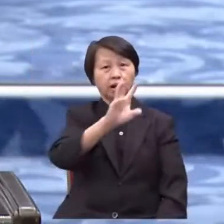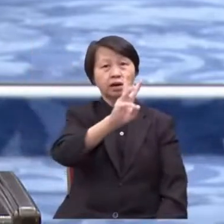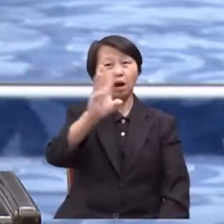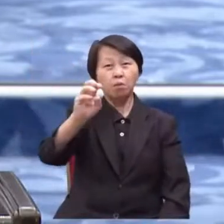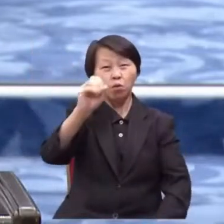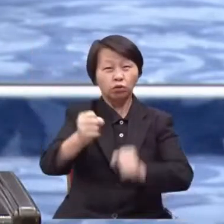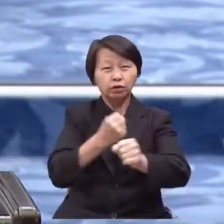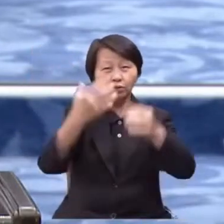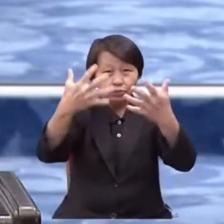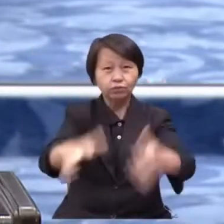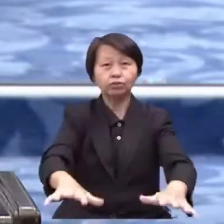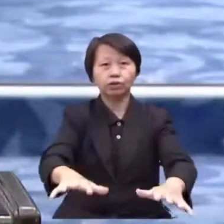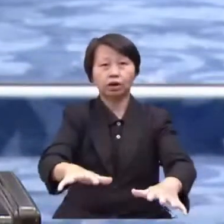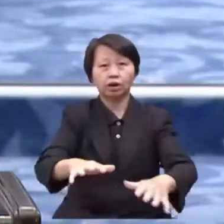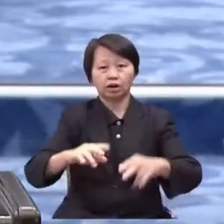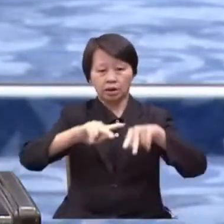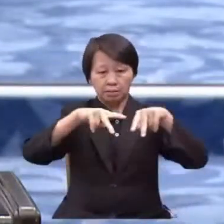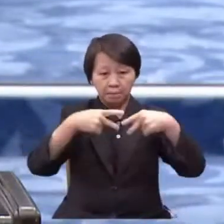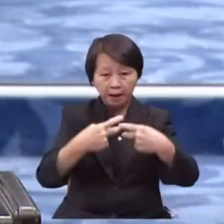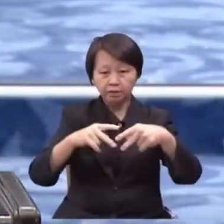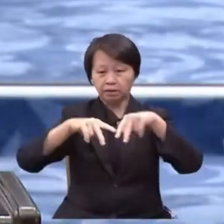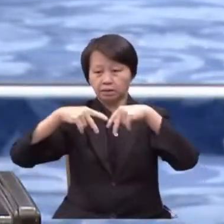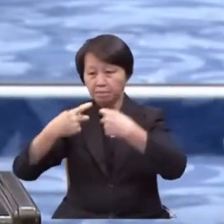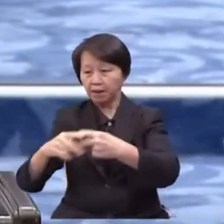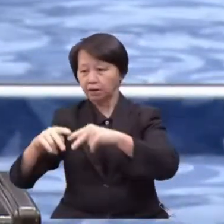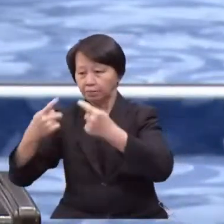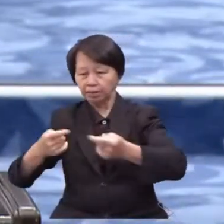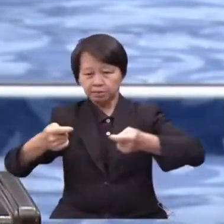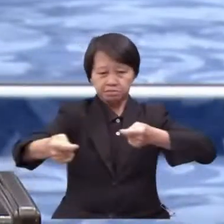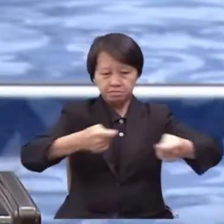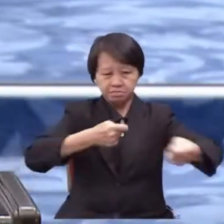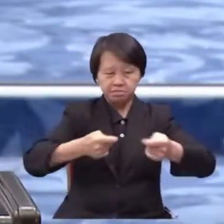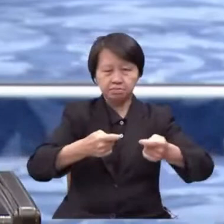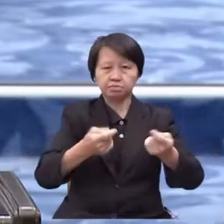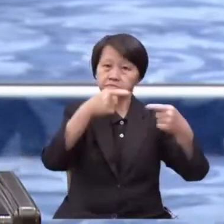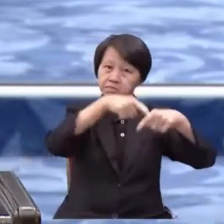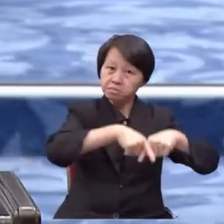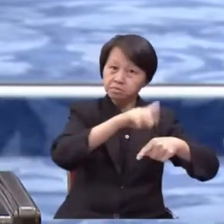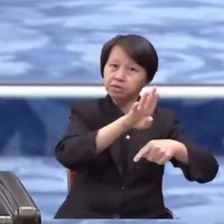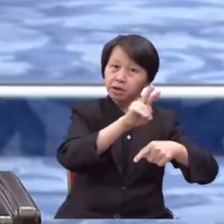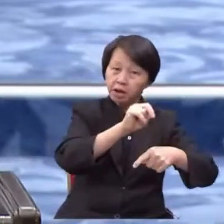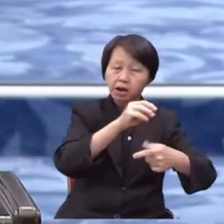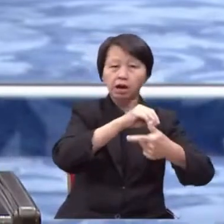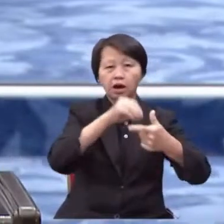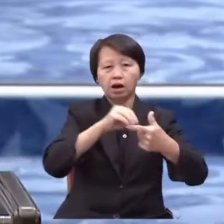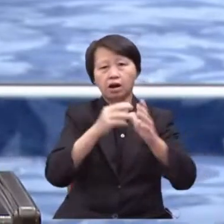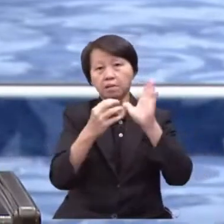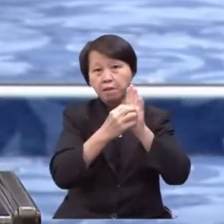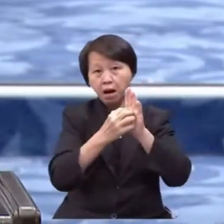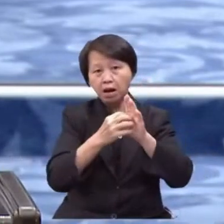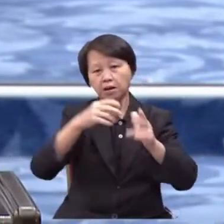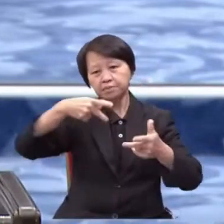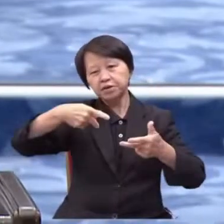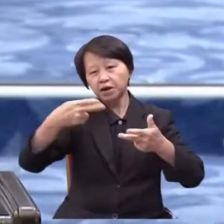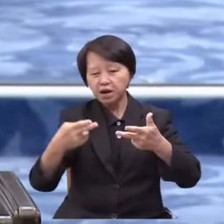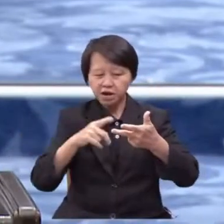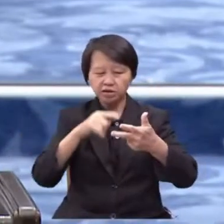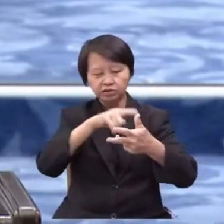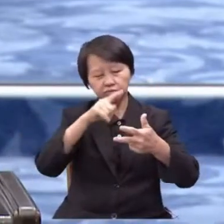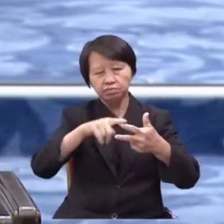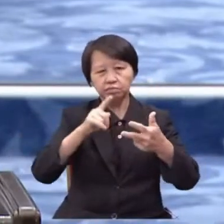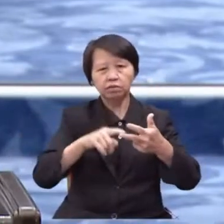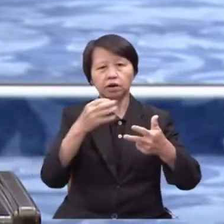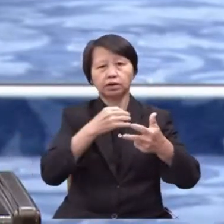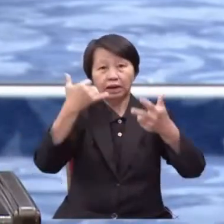merdeka memerintah sama Adam nomer pasien nasional pas dan peach